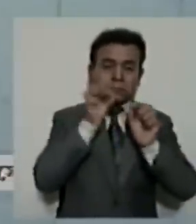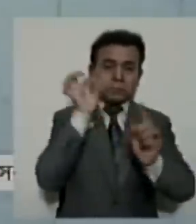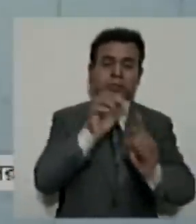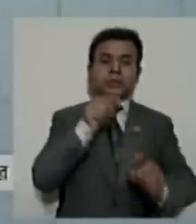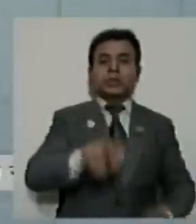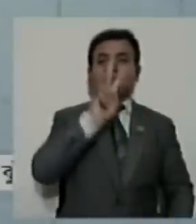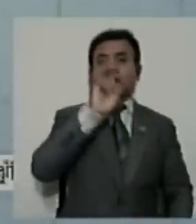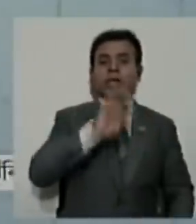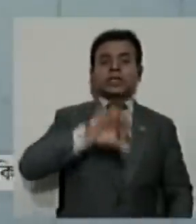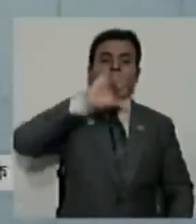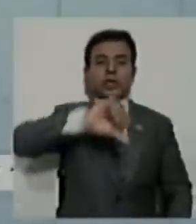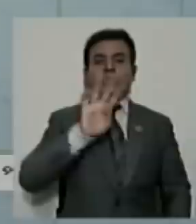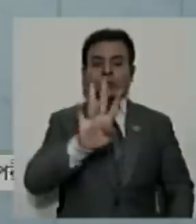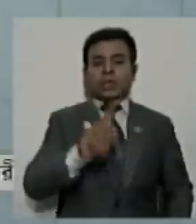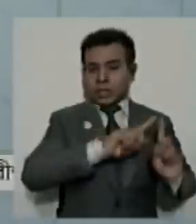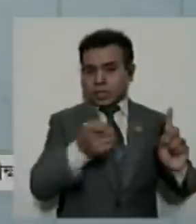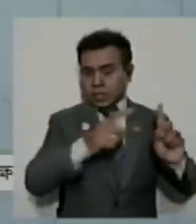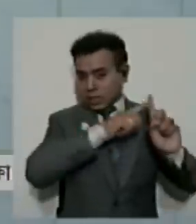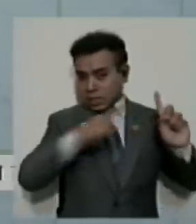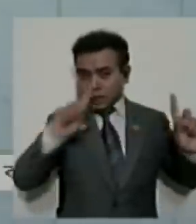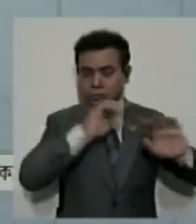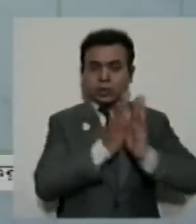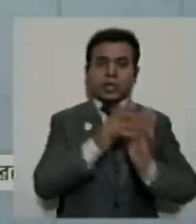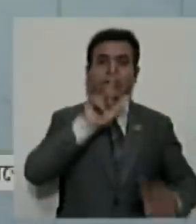পর্যন্ত 1,341 জন।